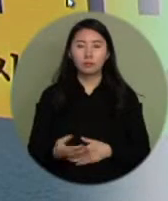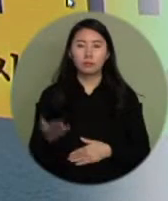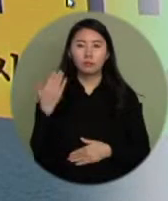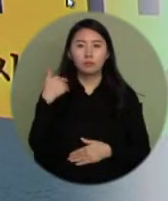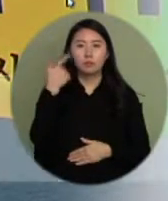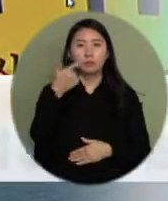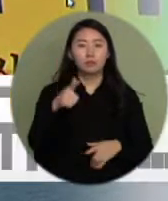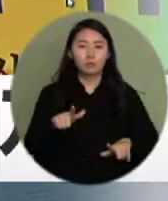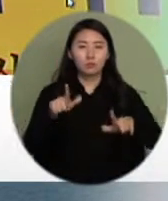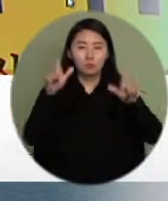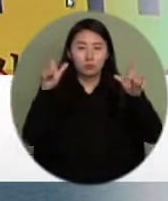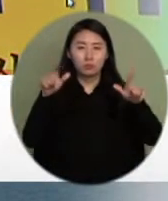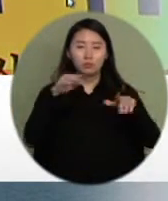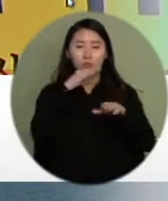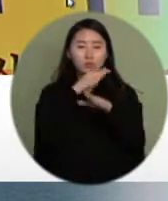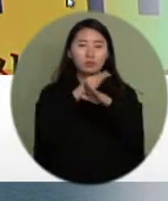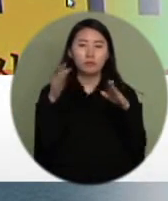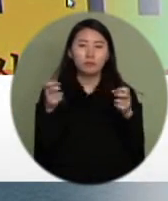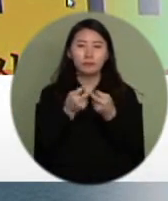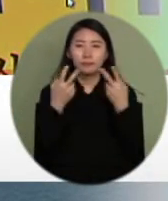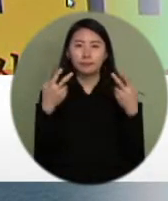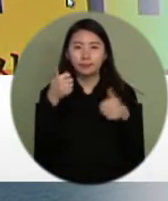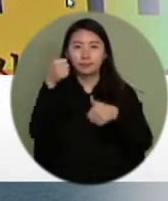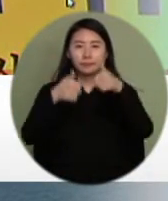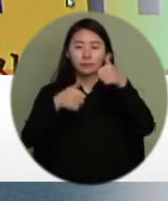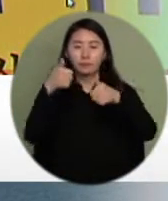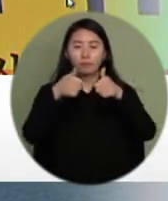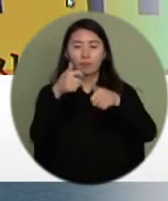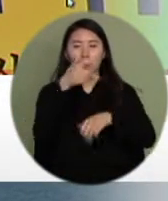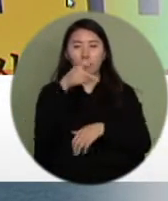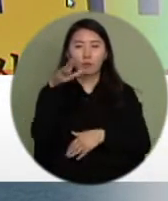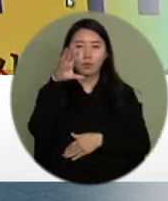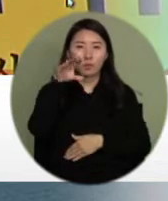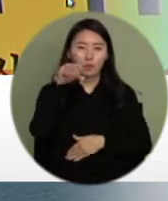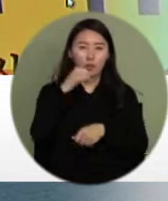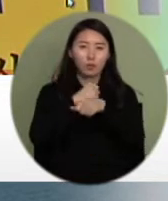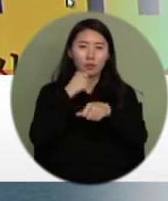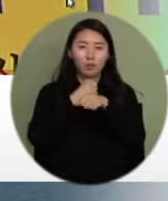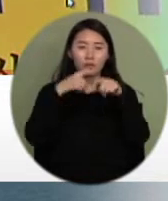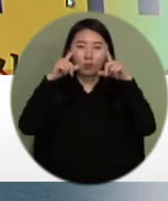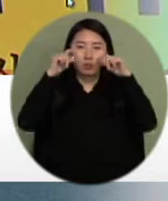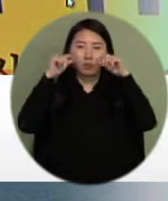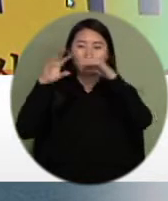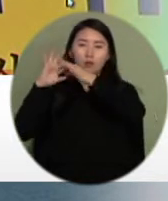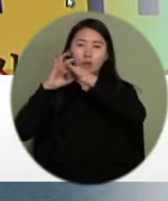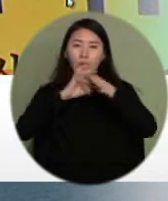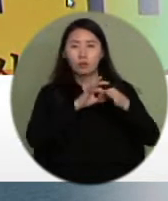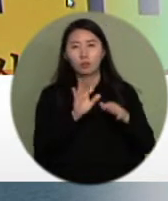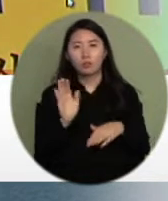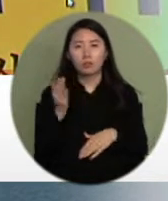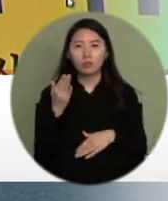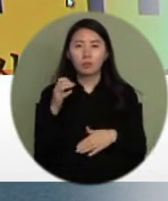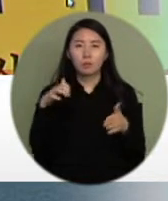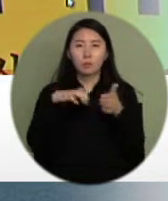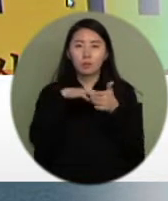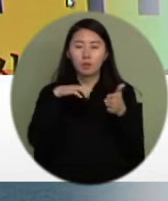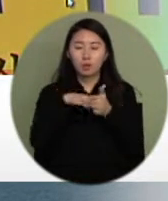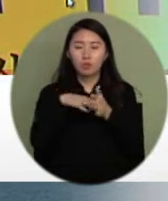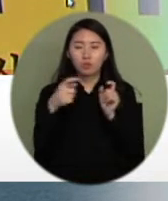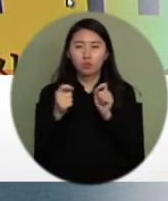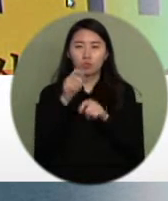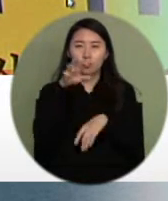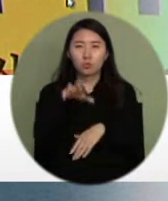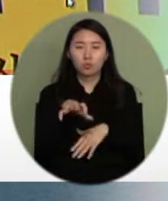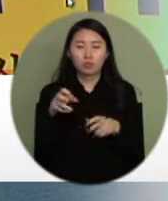지난 6일 북한 핵실험 이후 대북 확성기 방송이 재개되면서 긴장감이 이어지고 있습니다. 파주 등